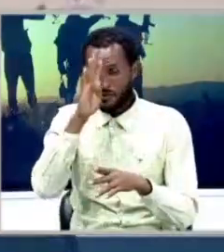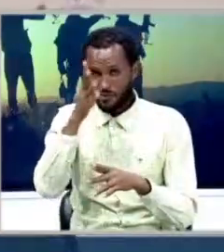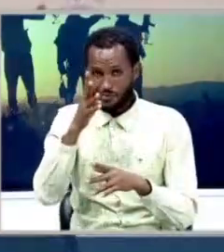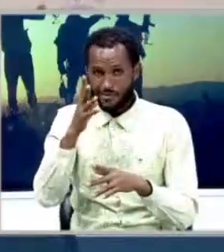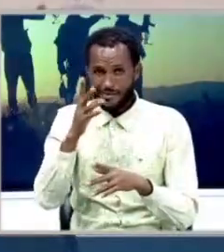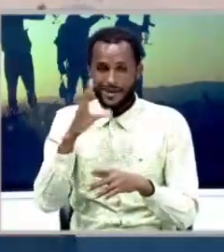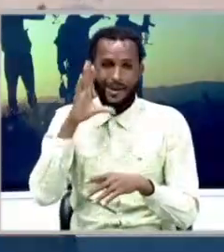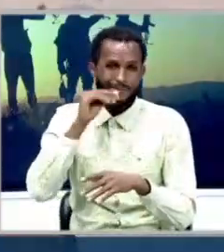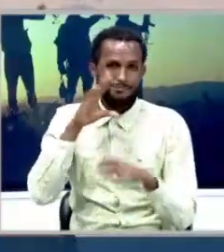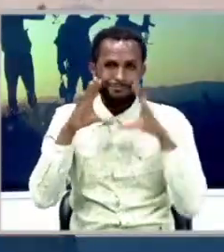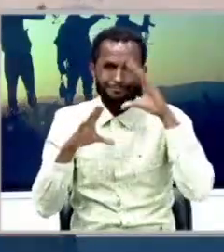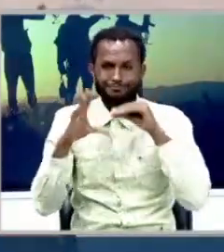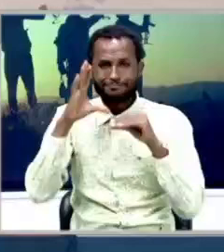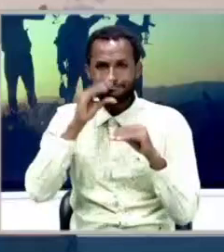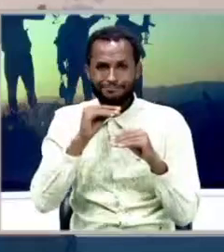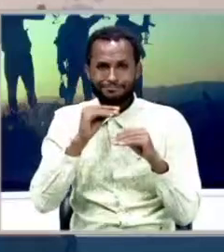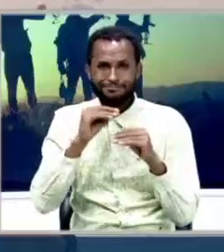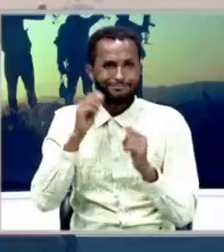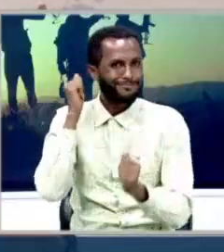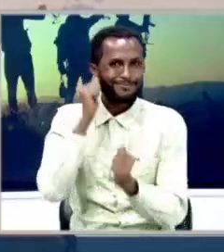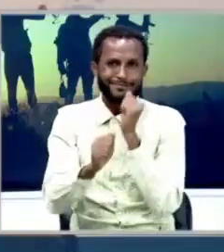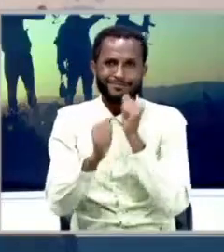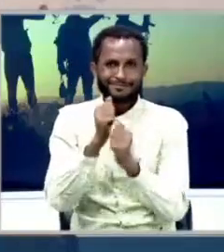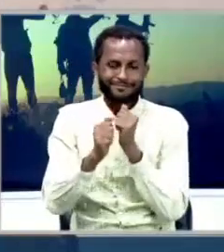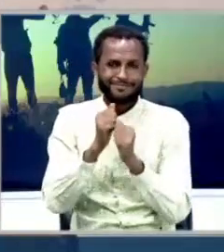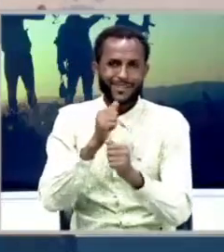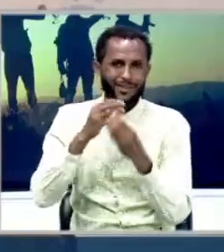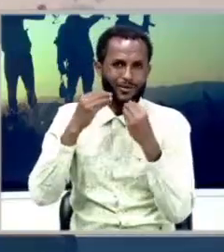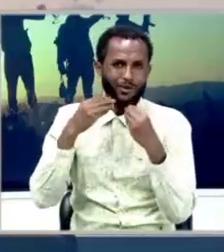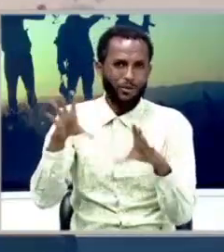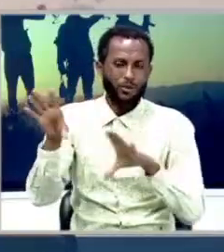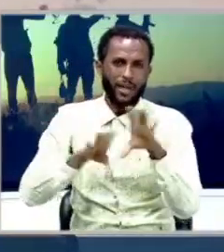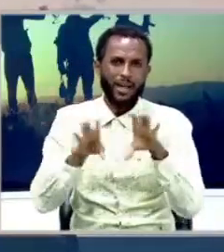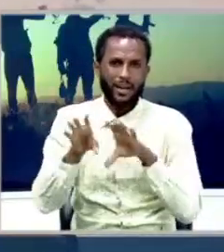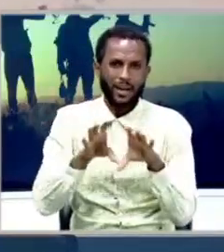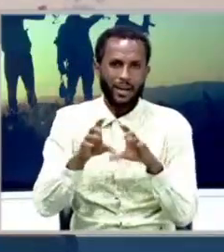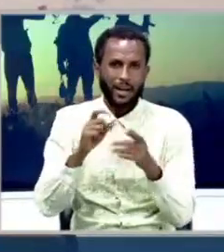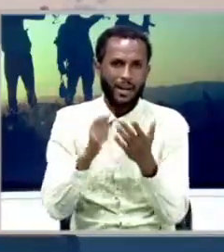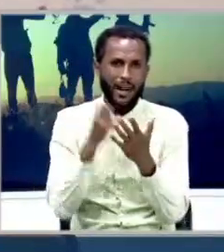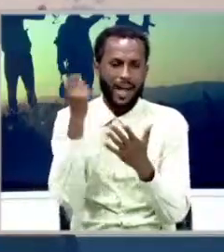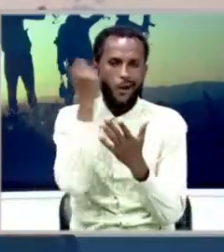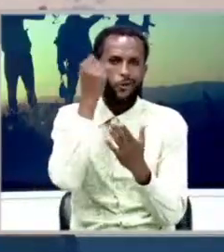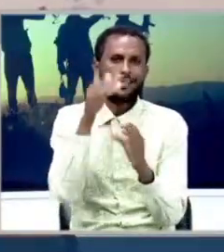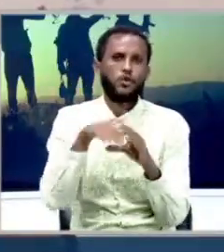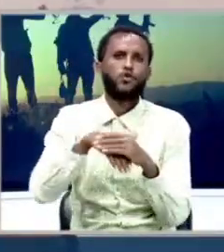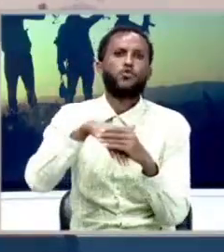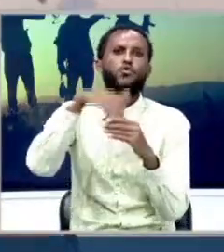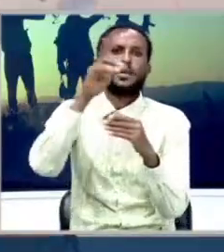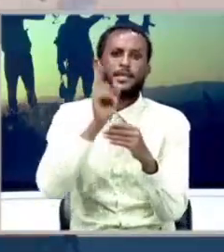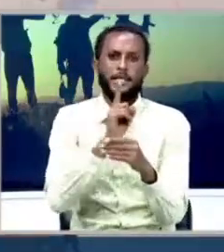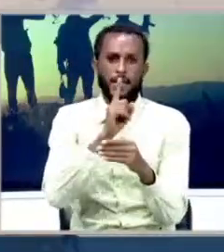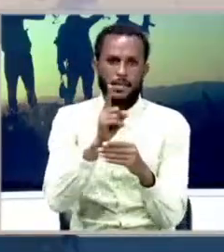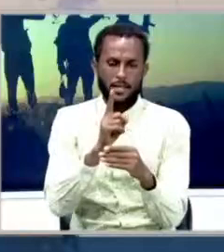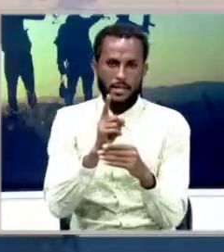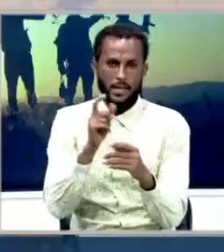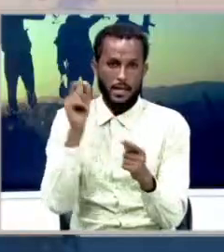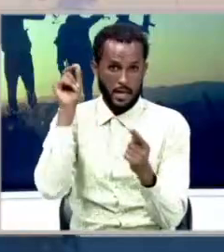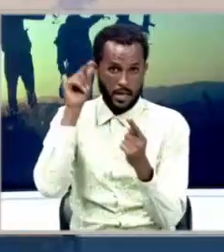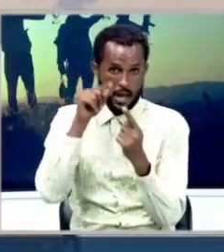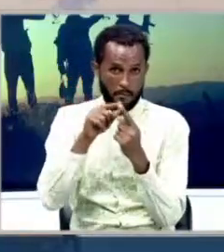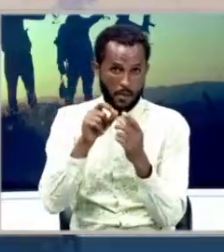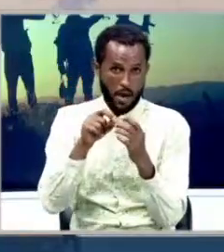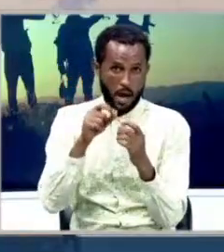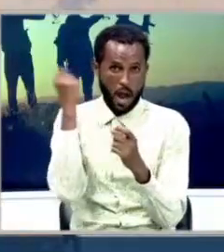በለካ ወረታት ኣምኪልና ኣፍሽልና ናብ ዓወት መሰስ ክንብል ኢና ናብ ዓወት መሰስ